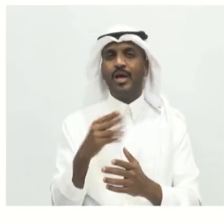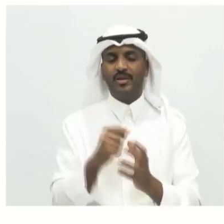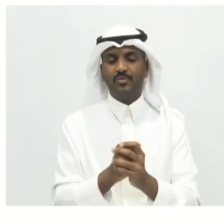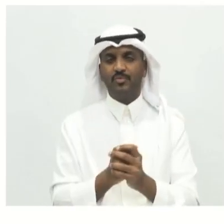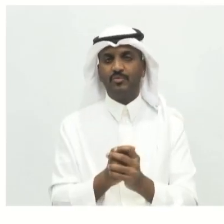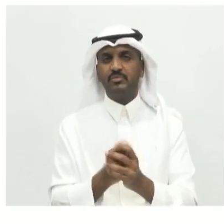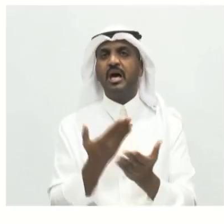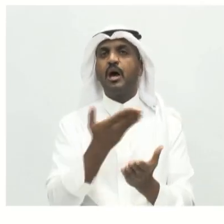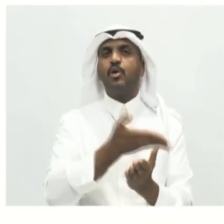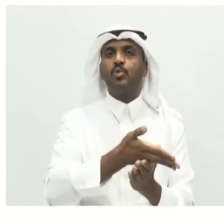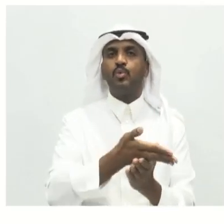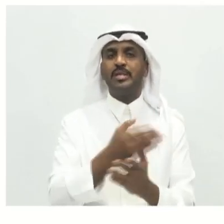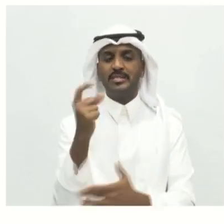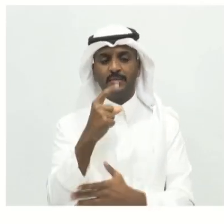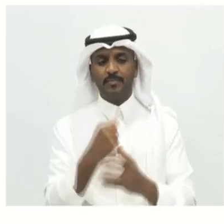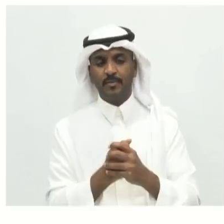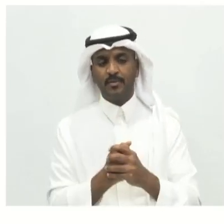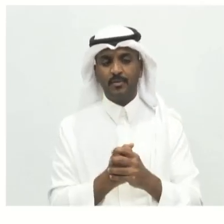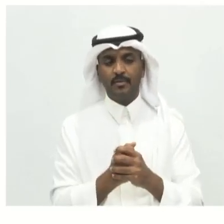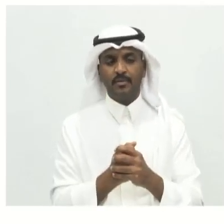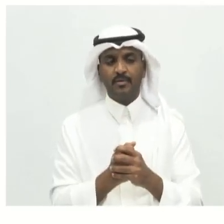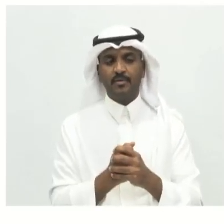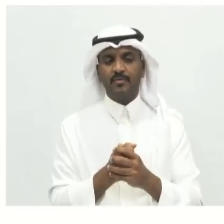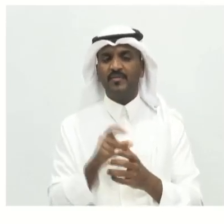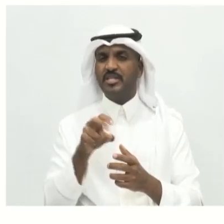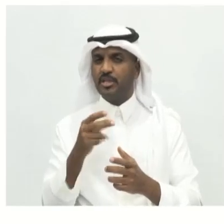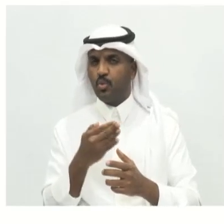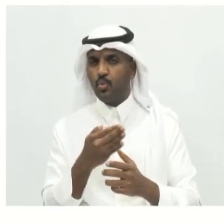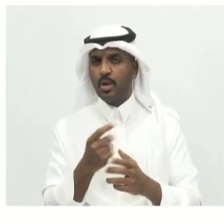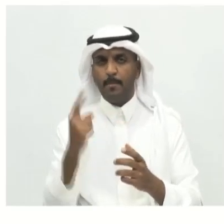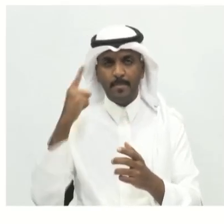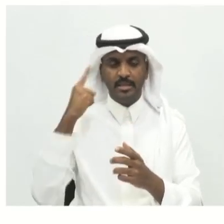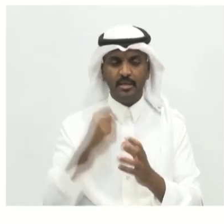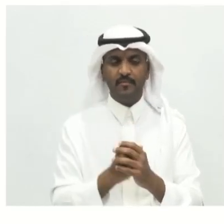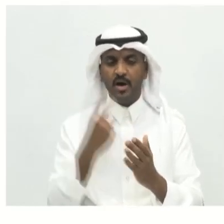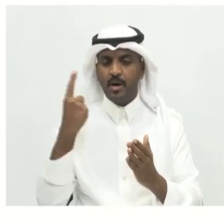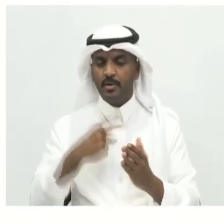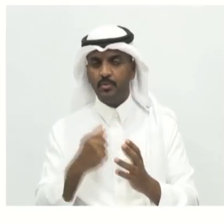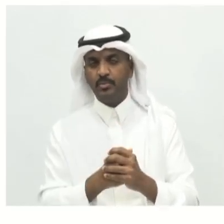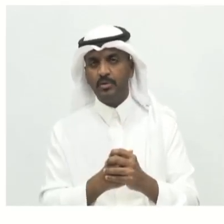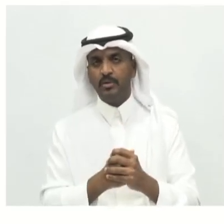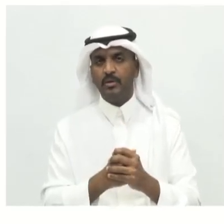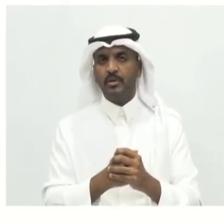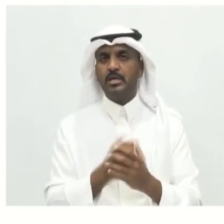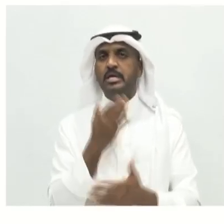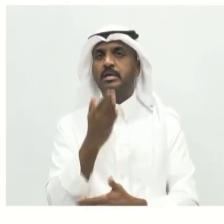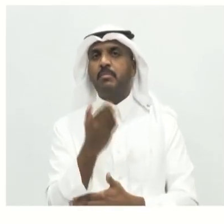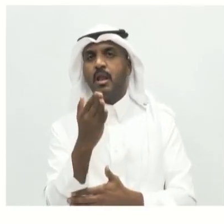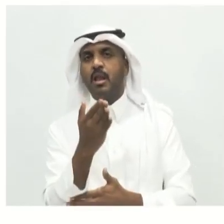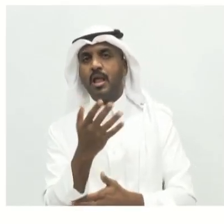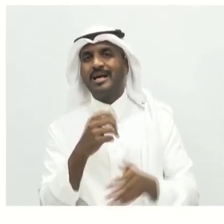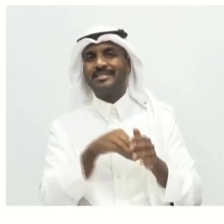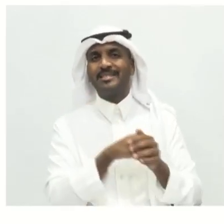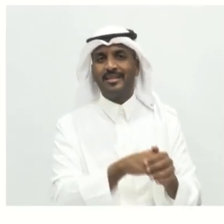فاسلموا فاجت المدينه فامرهم ان ياتوا ابل الصدقه